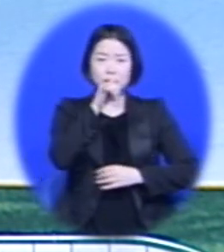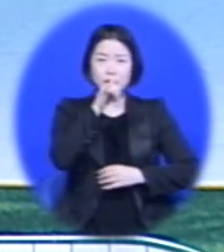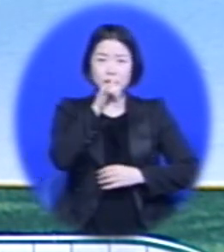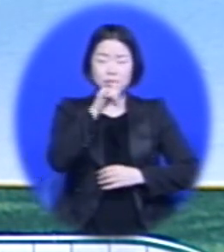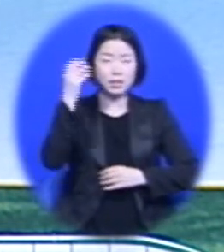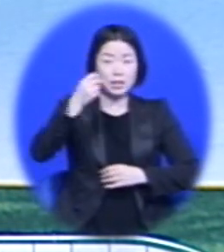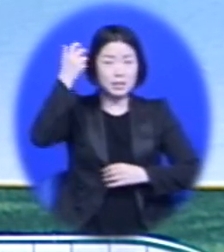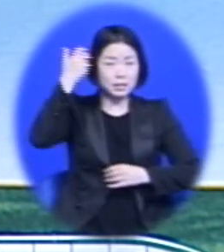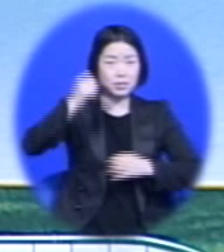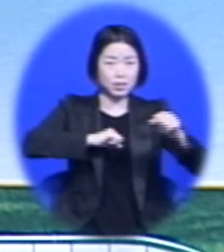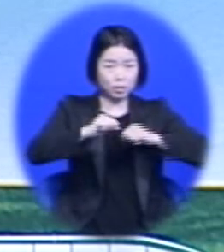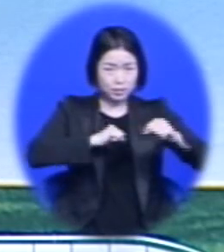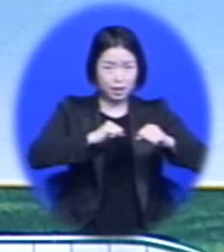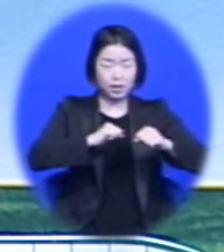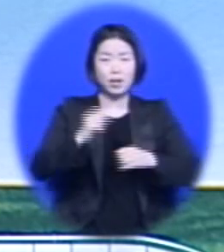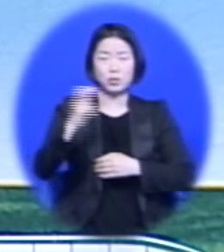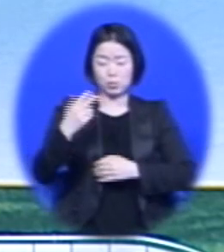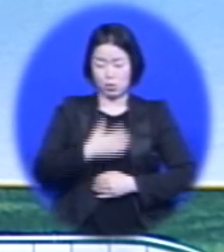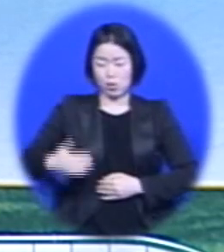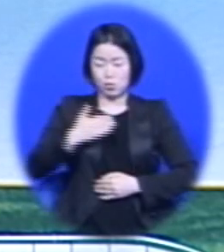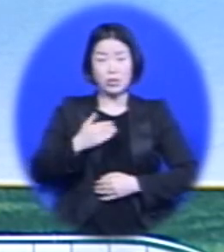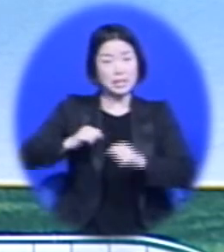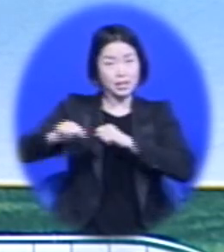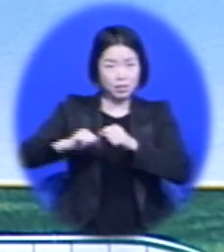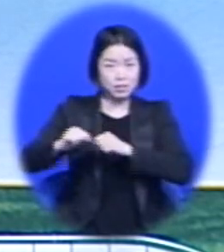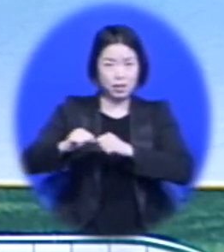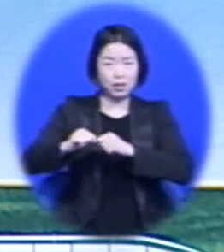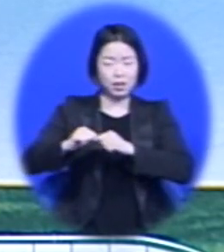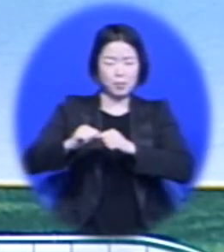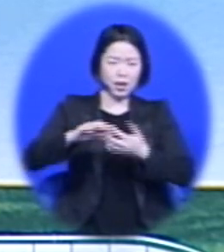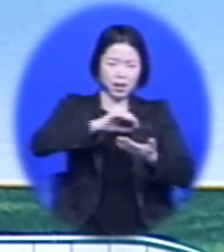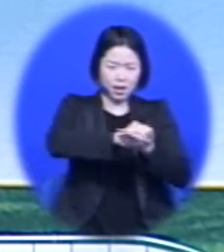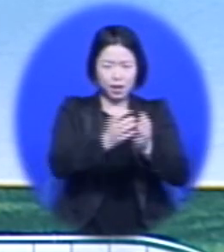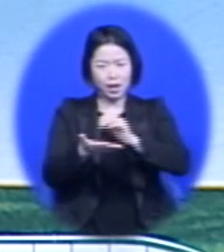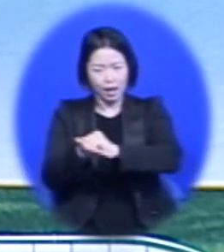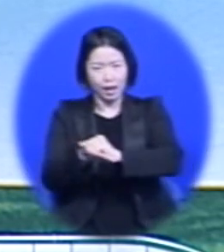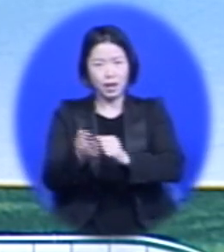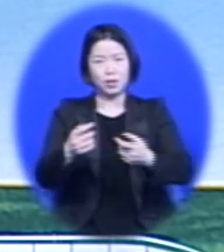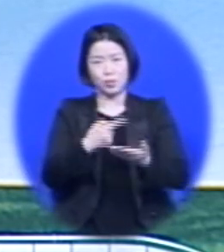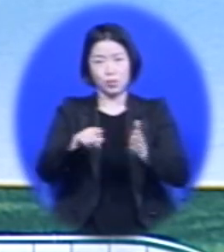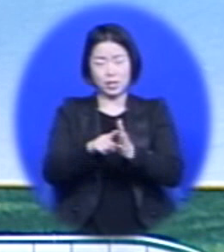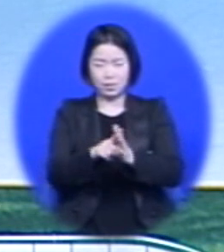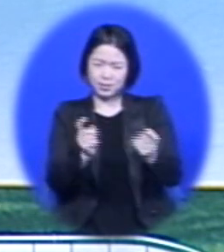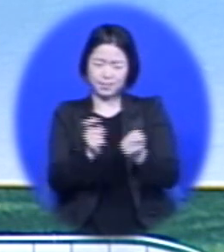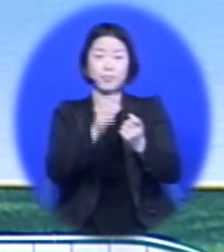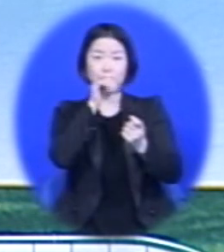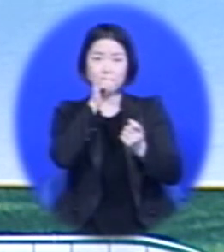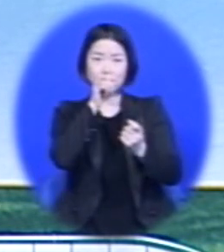성령의 역사하심과 육신의 역사가 주도권 싸움을 하게 되는 겁니다.